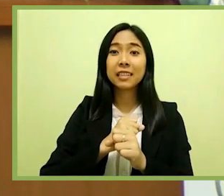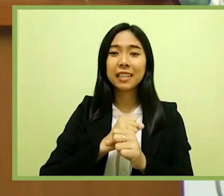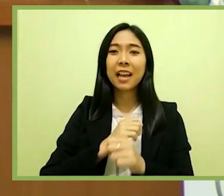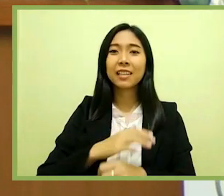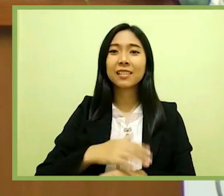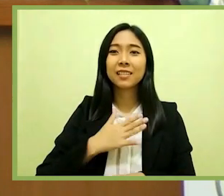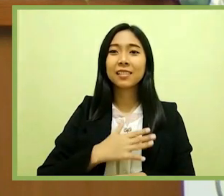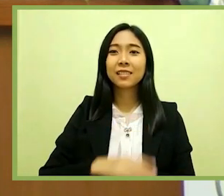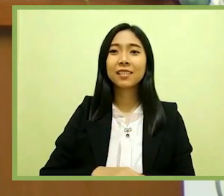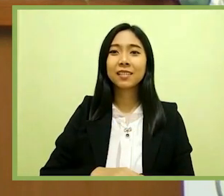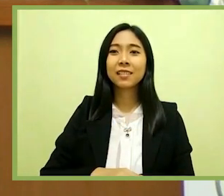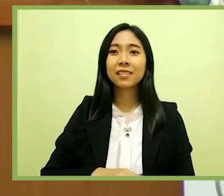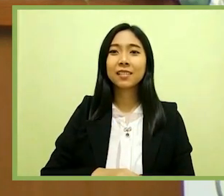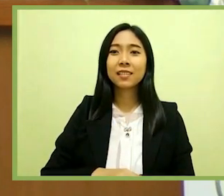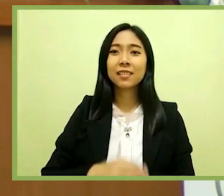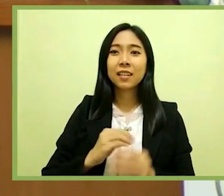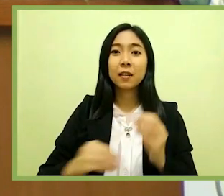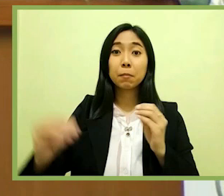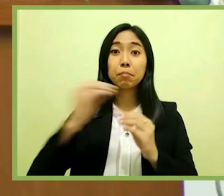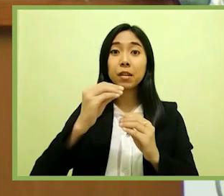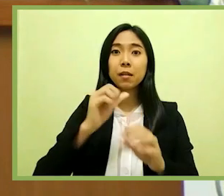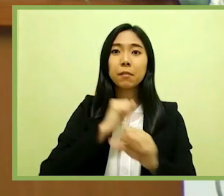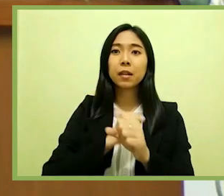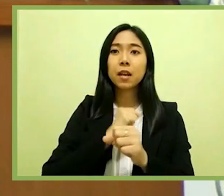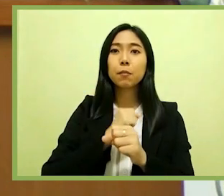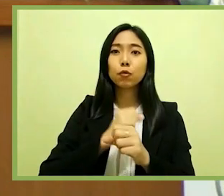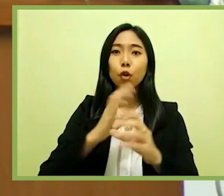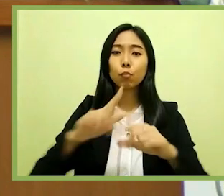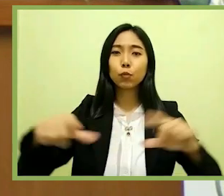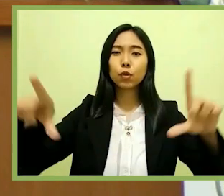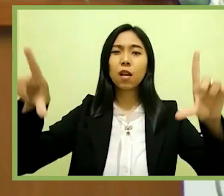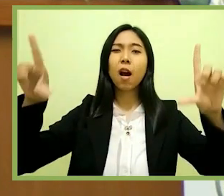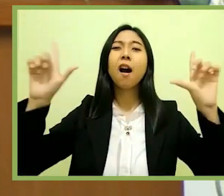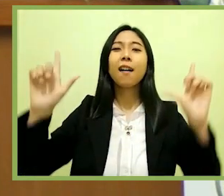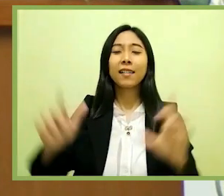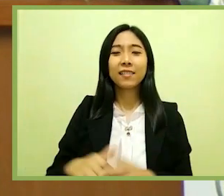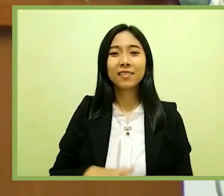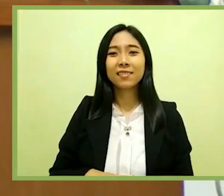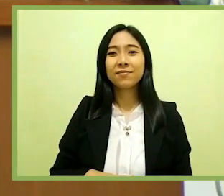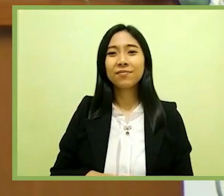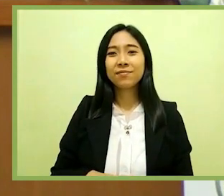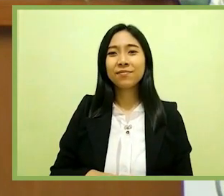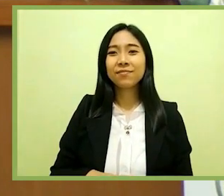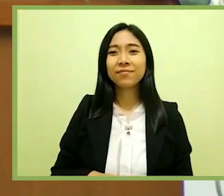aku lakukan, bahkan pekerjaan-pekerjaan yang lebih besar daripada itu.